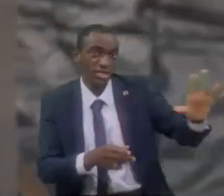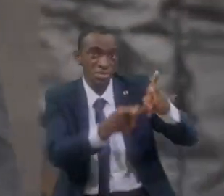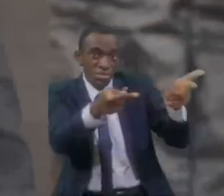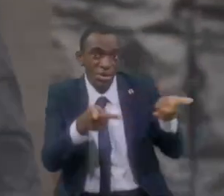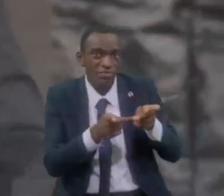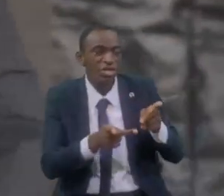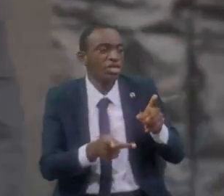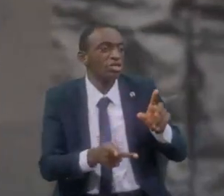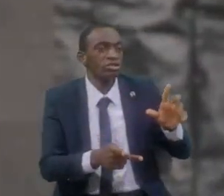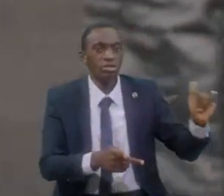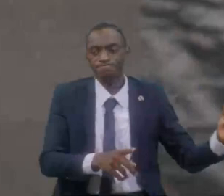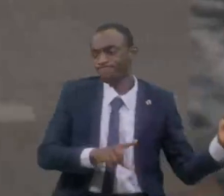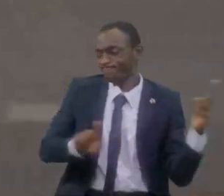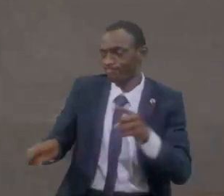lier